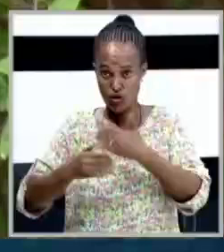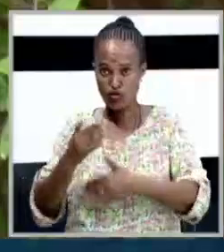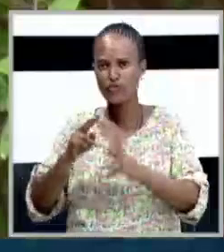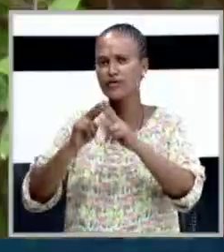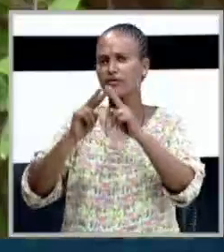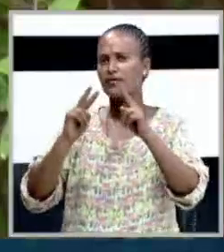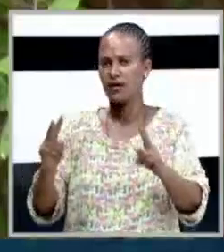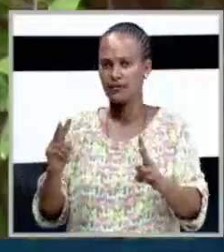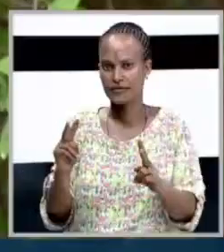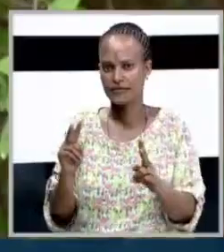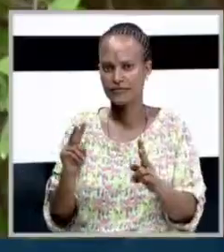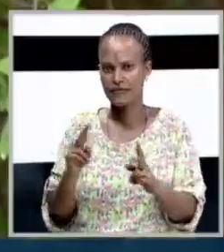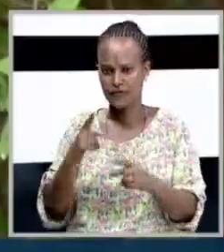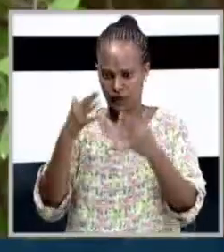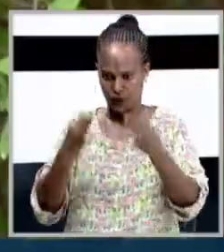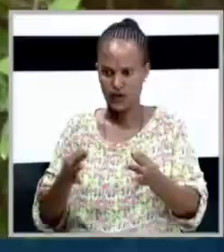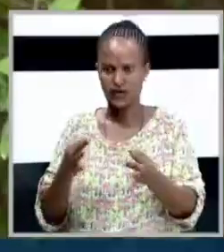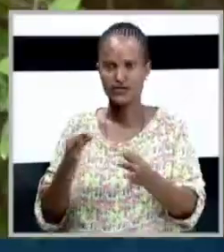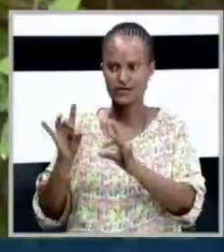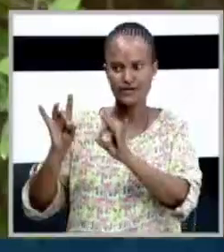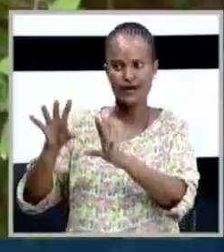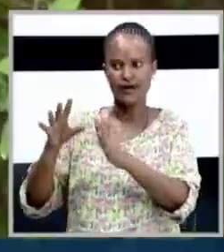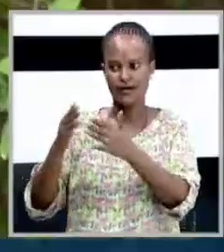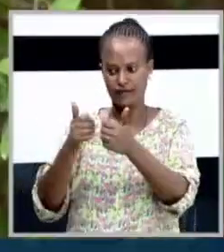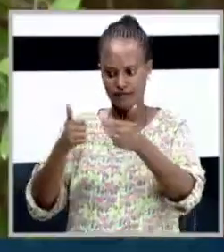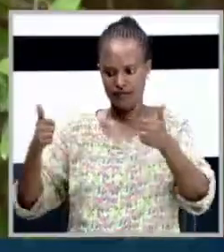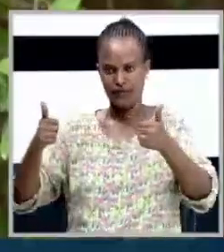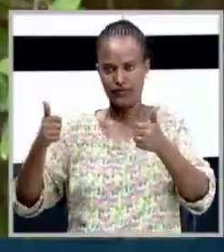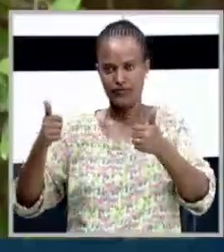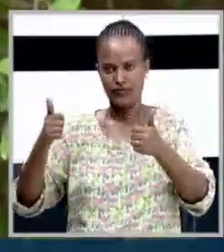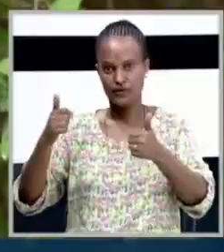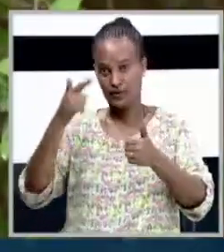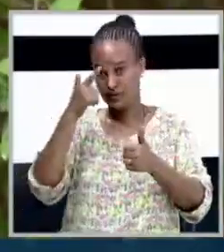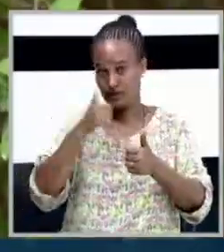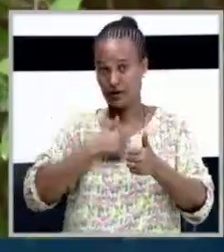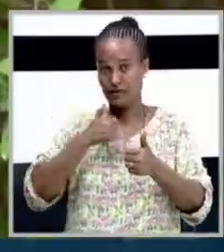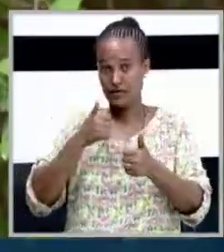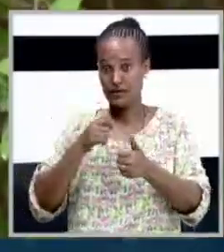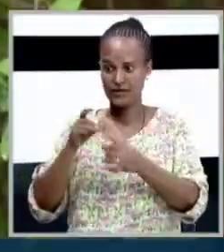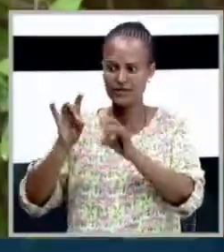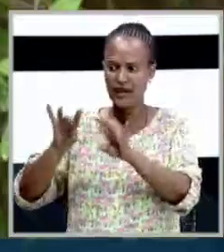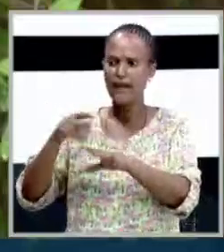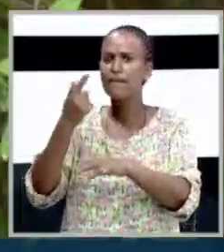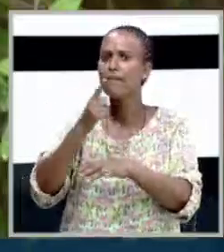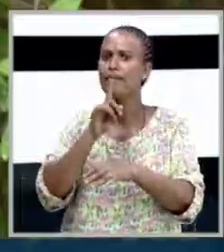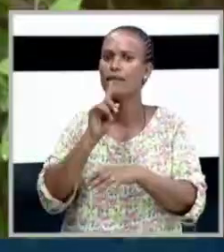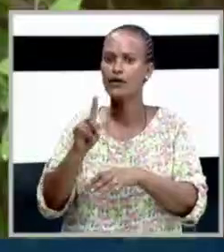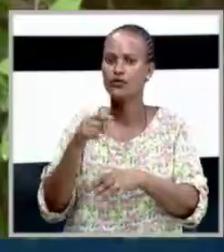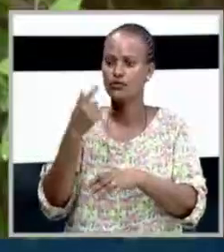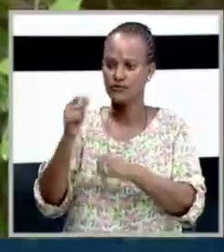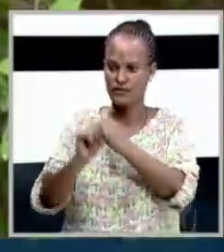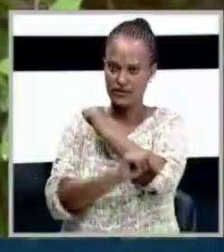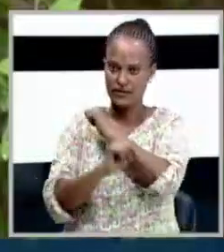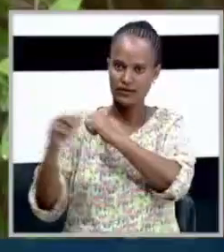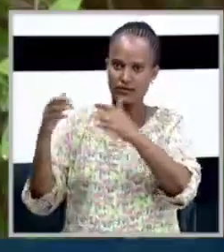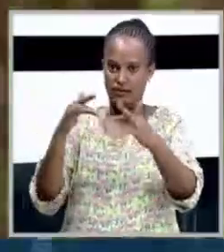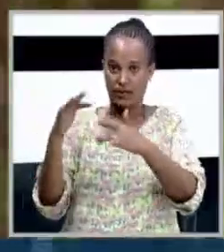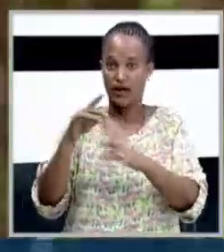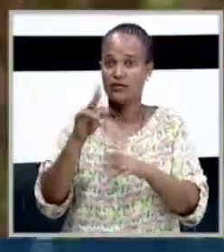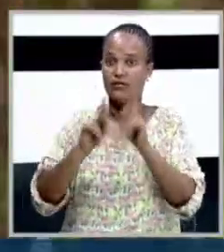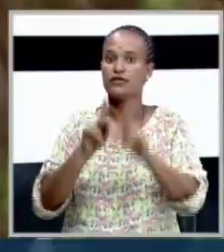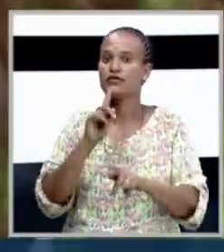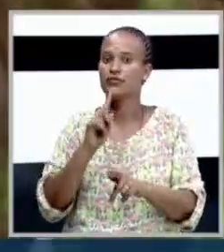ብጣዕሚ ቆራፅን ፀላእዩ ፈሊሉ ዘመሚ ፀላእዩ መን እዩ ዝብል መሰረት ገይሩ ዝቃለስ ዘሎ ህዝቢ